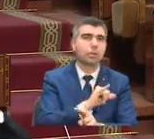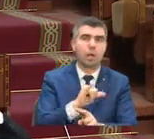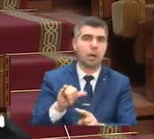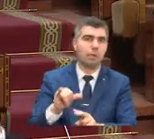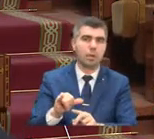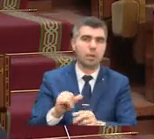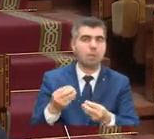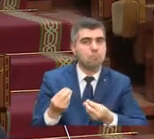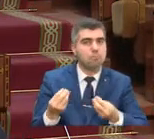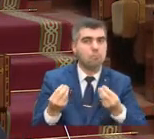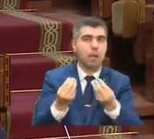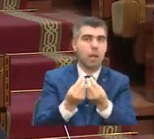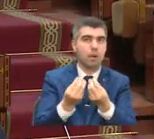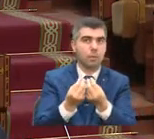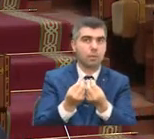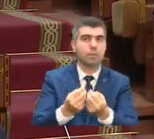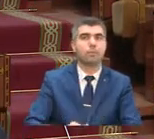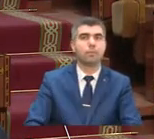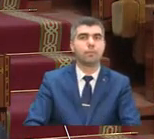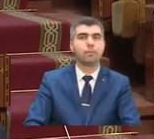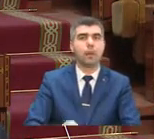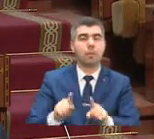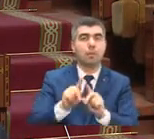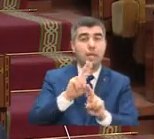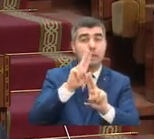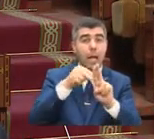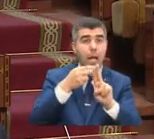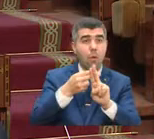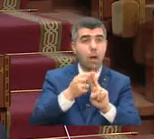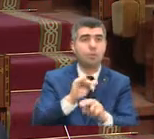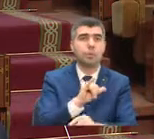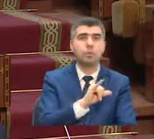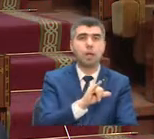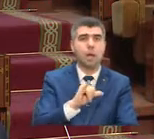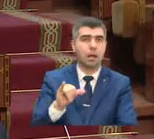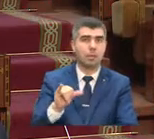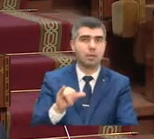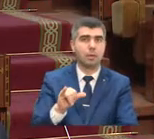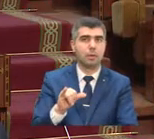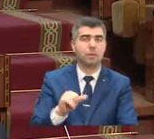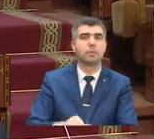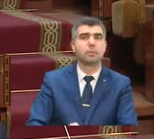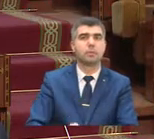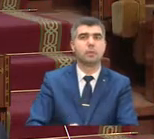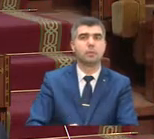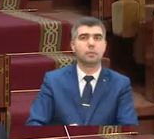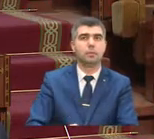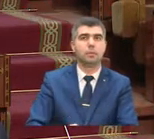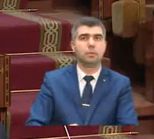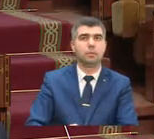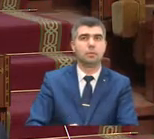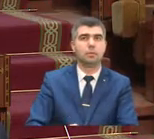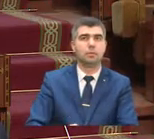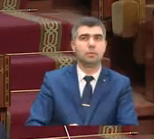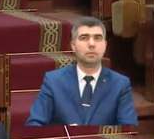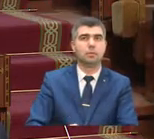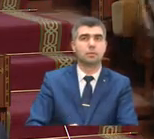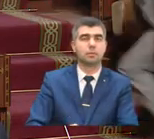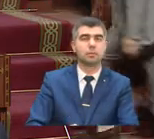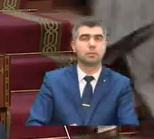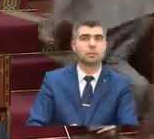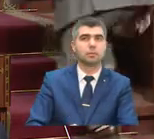الأغلبية. لا لا هذا ماشي جواب، هذا ماشي جواب. نقطة نظام، نقطة نظام عندنا دقيقة. سيد